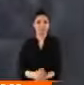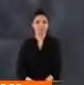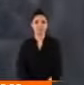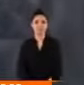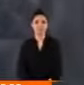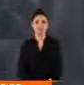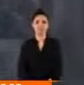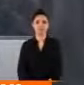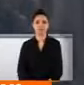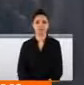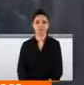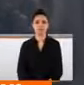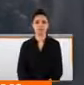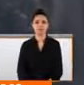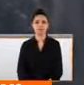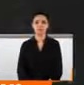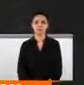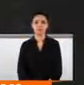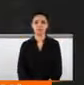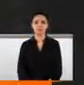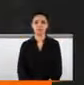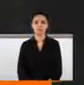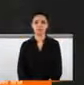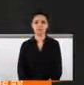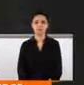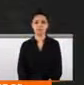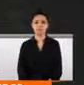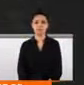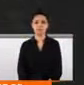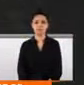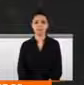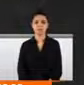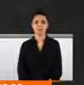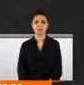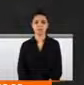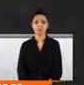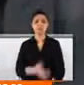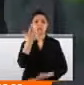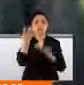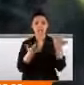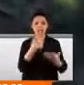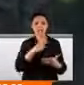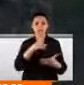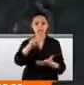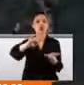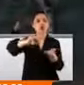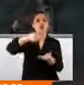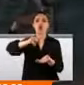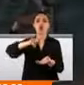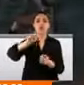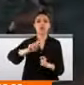Yeah. Lavların üzerinde sosis